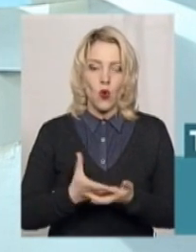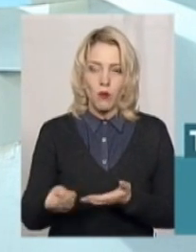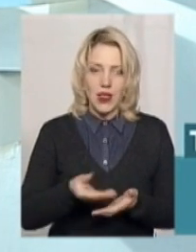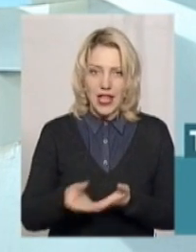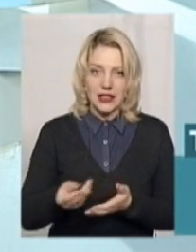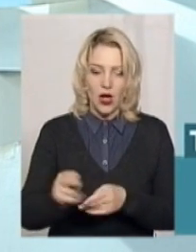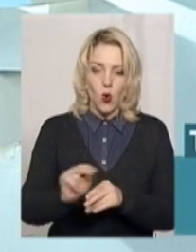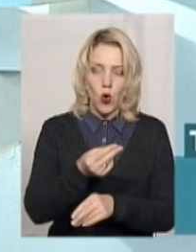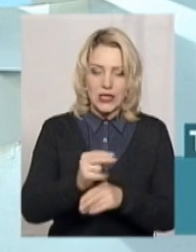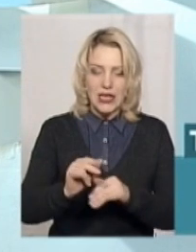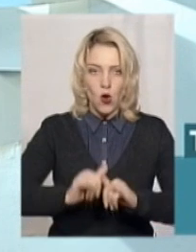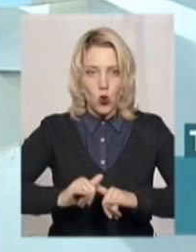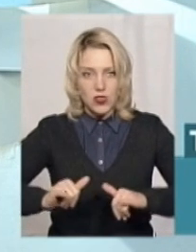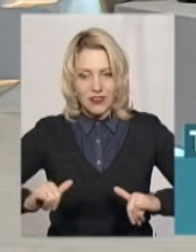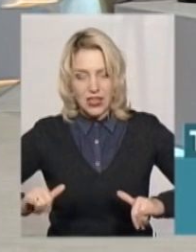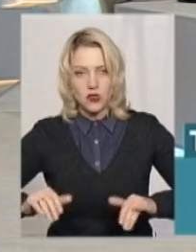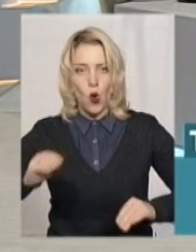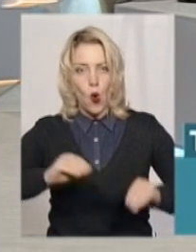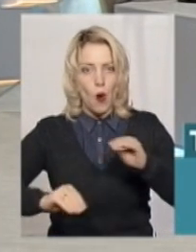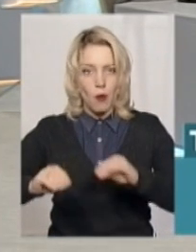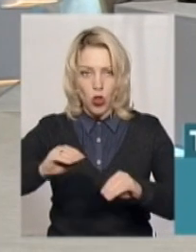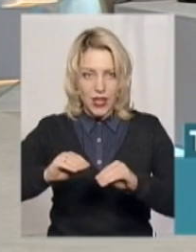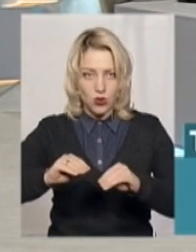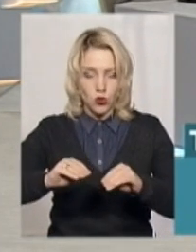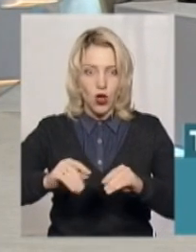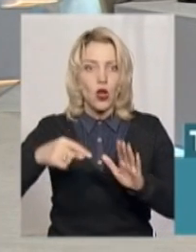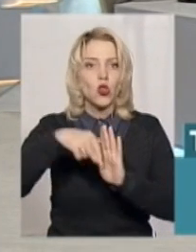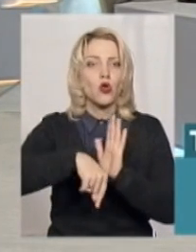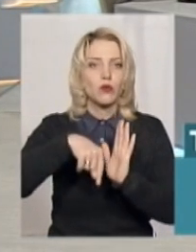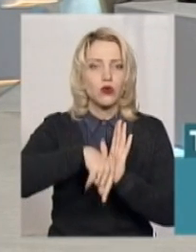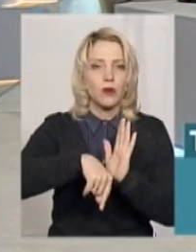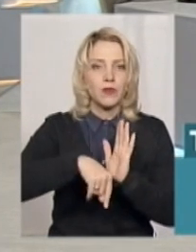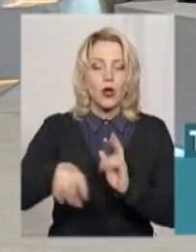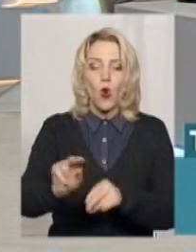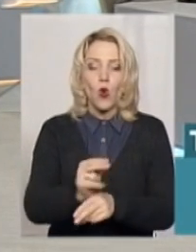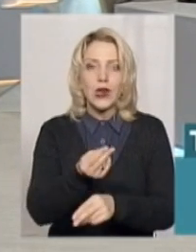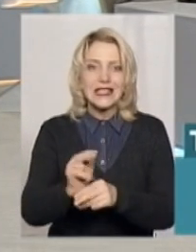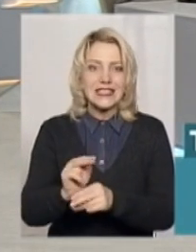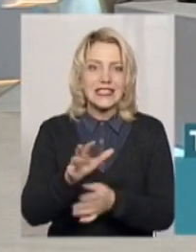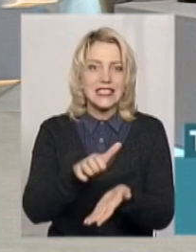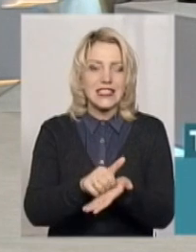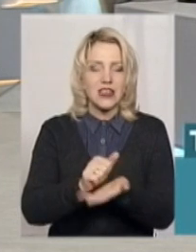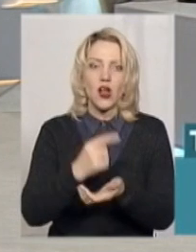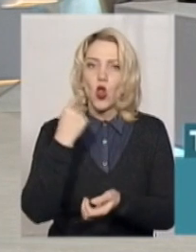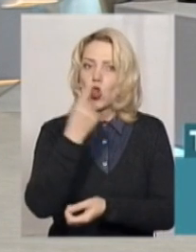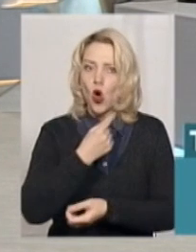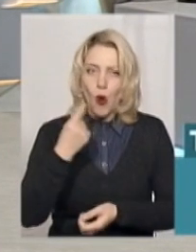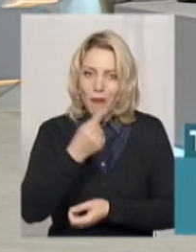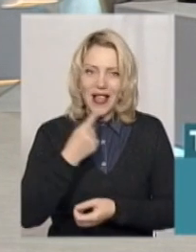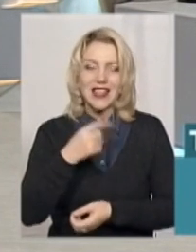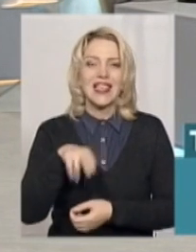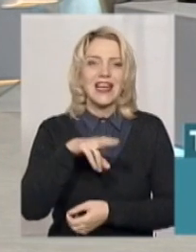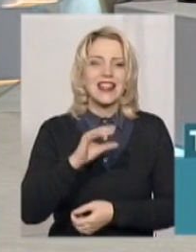оплату корекційно-розвиткового компоненту, тобто корекційні заняття логопеда,